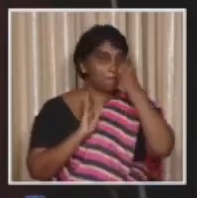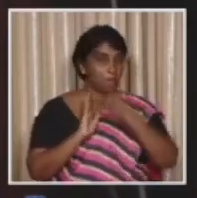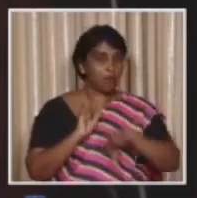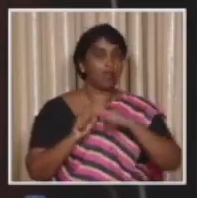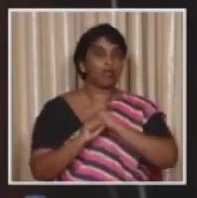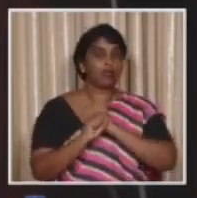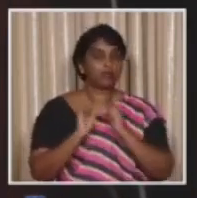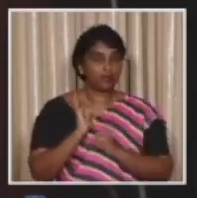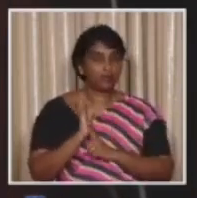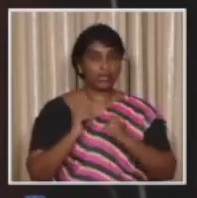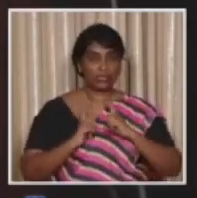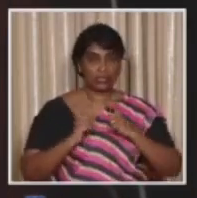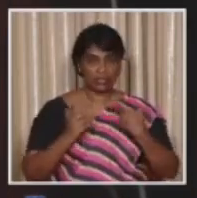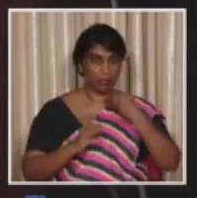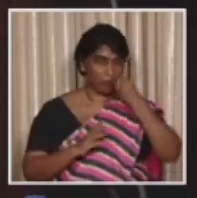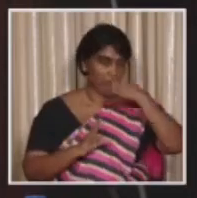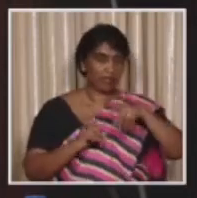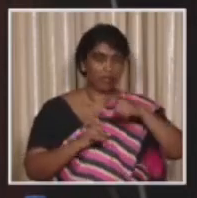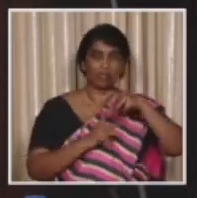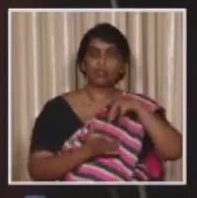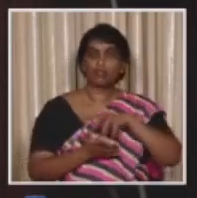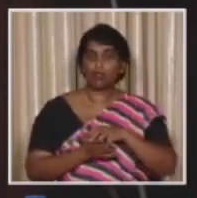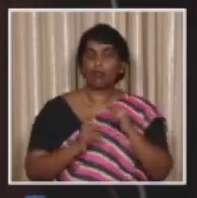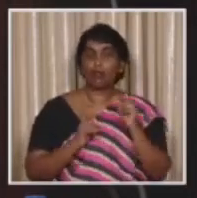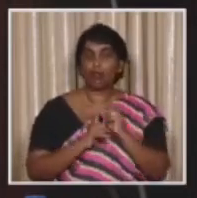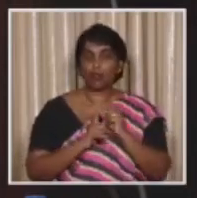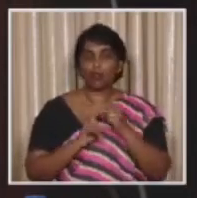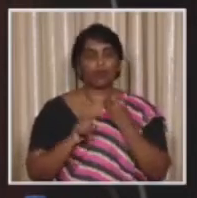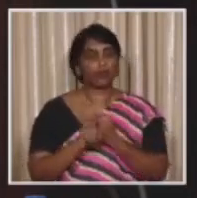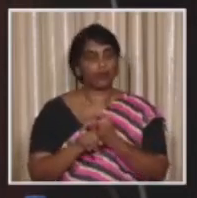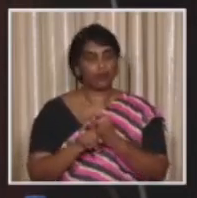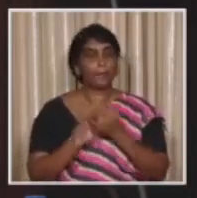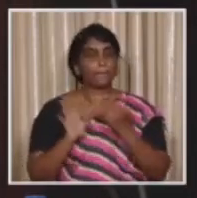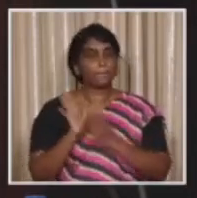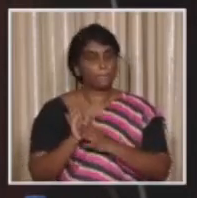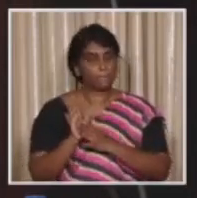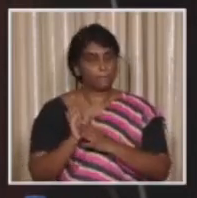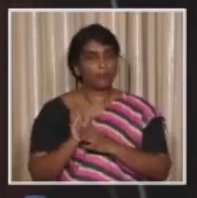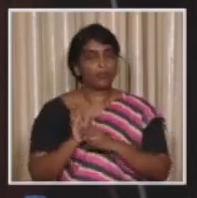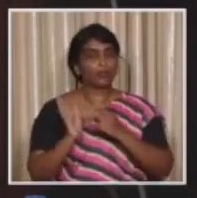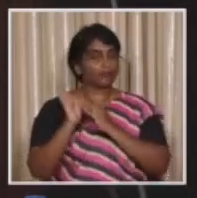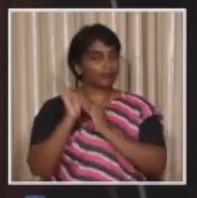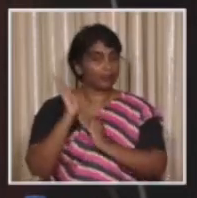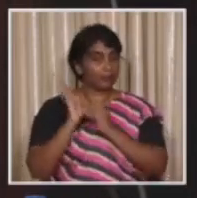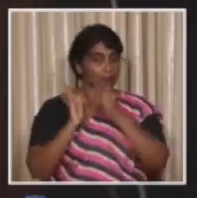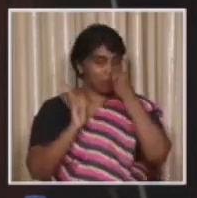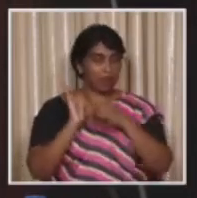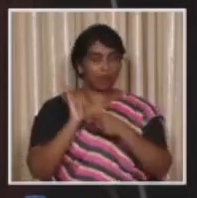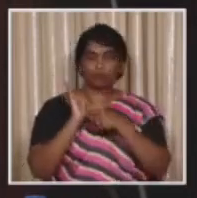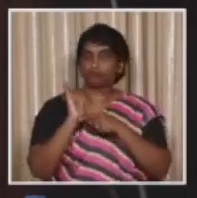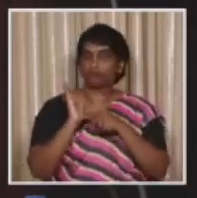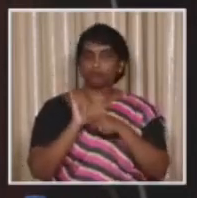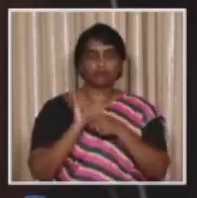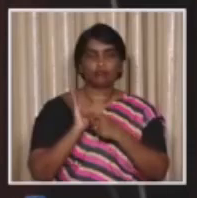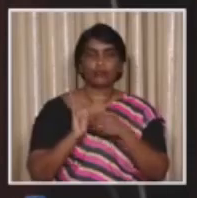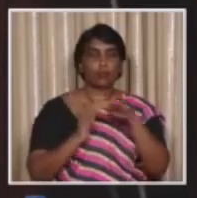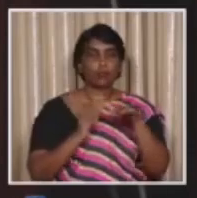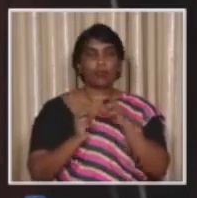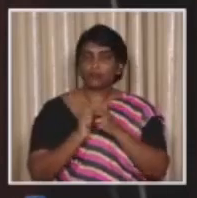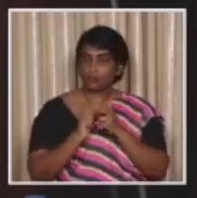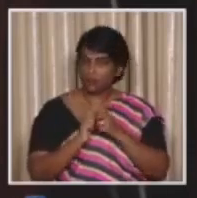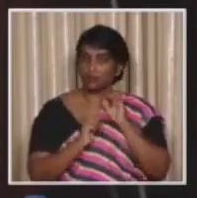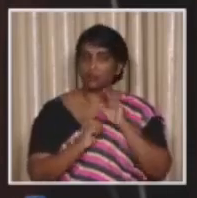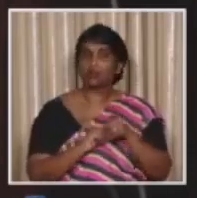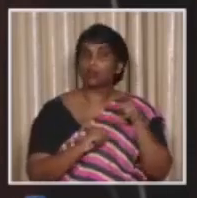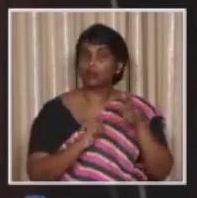ගාල්ල මා ජීවිතේ මාතර දිස්ත්‍රික්කේ පොල්හේන කඹුරුගම මිරිස්ස ඒ සීමාව දක්වාම මේකේ පාරිසරික හානි සිද්ධ වුණා.